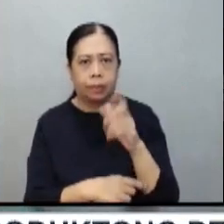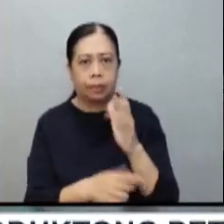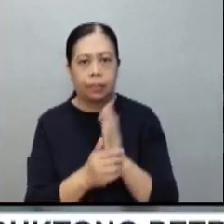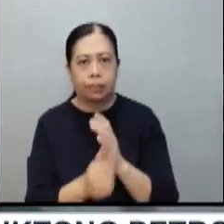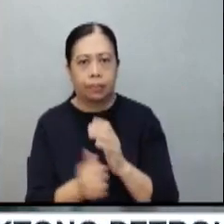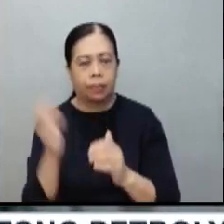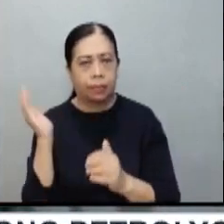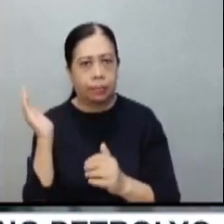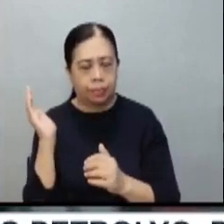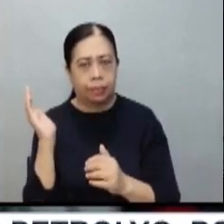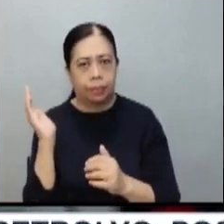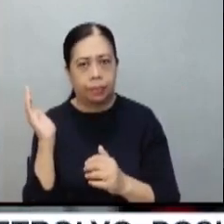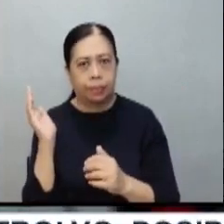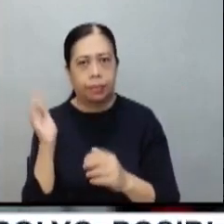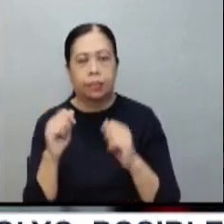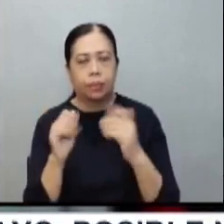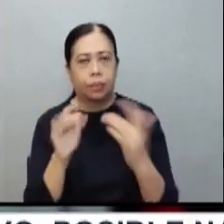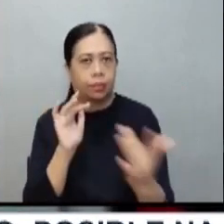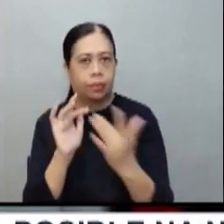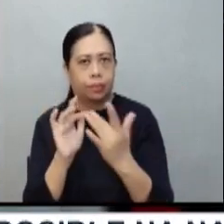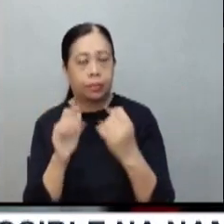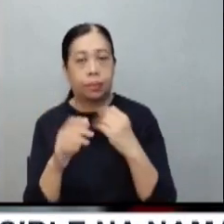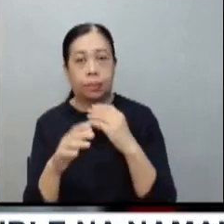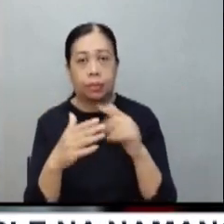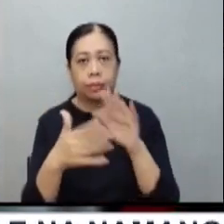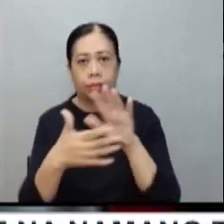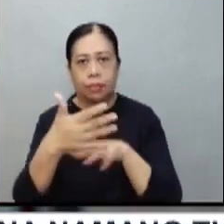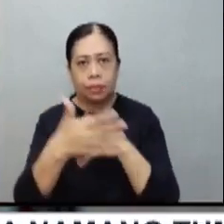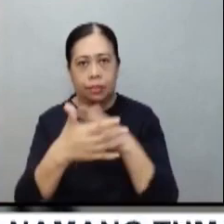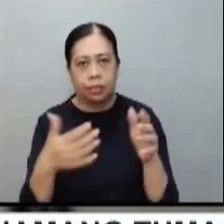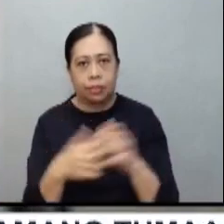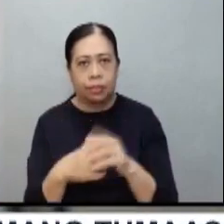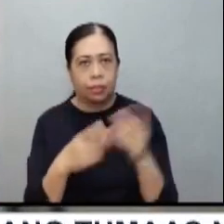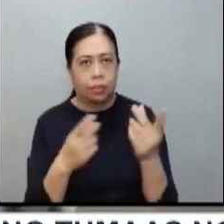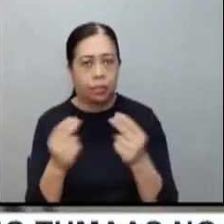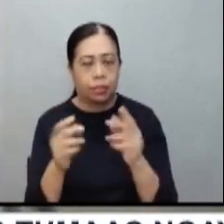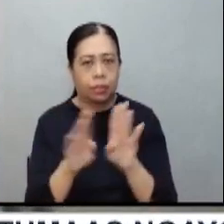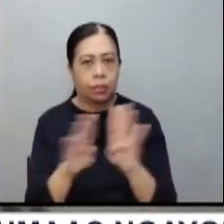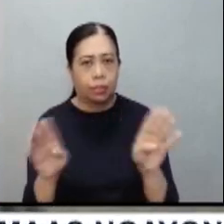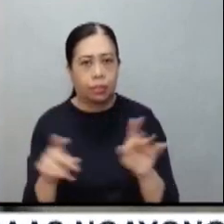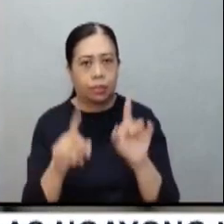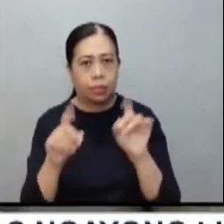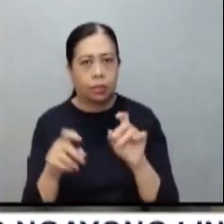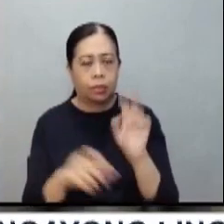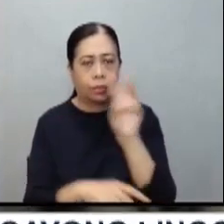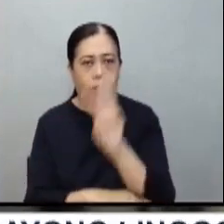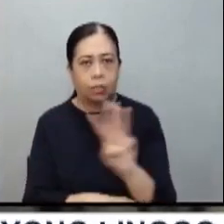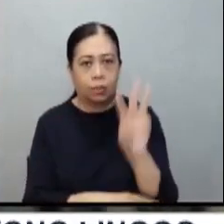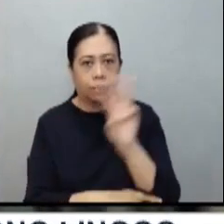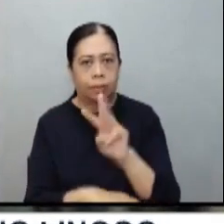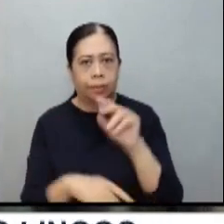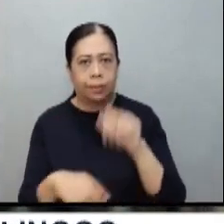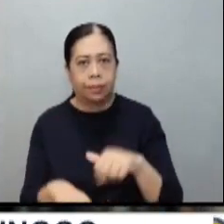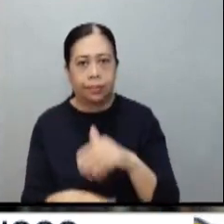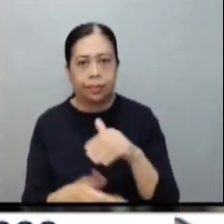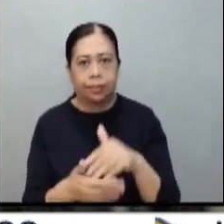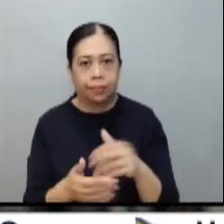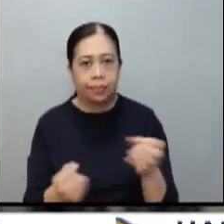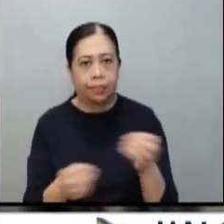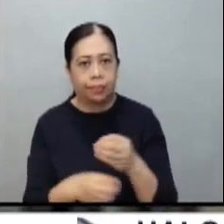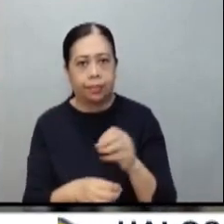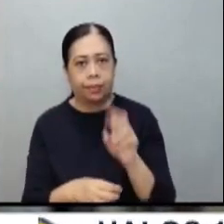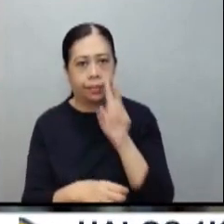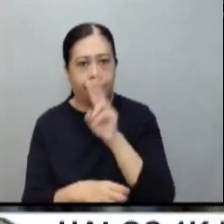ptvpoolofcharlene@gmail.com at amin kayo kontakin para sa schedule. Isasagawa ang Open Editions kada Miyerkules dito sa aming main office sa Visayas Avenue, Quezon